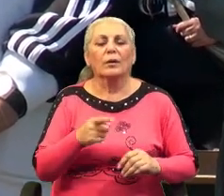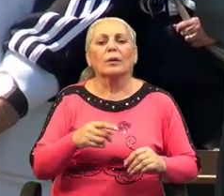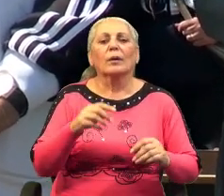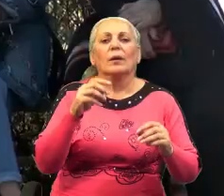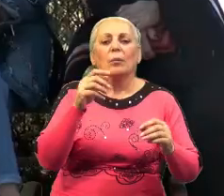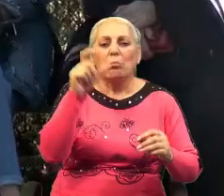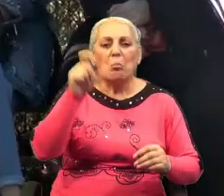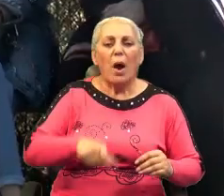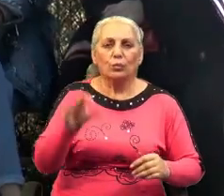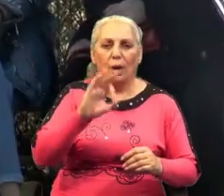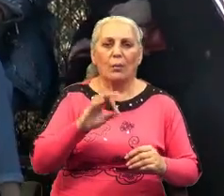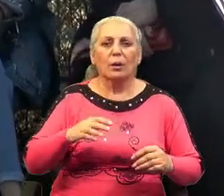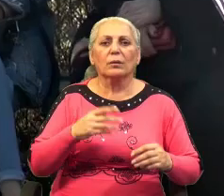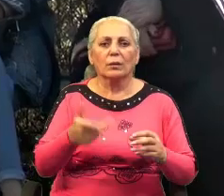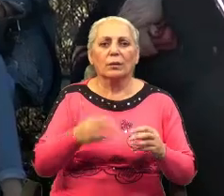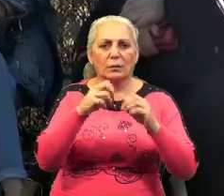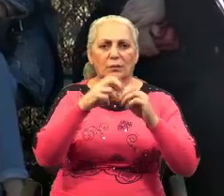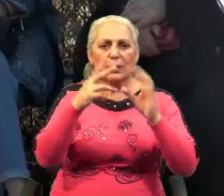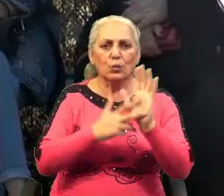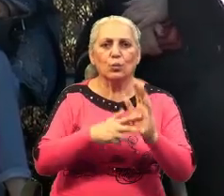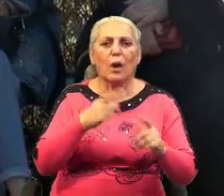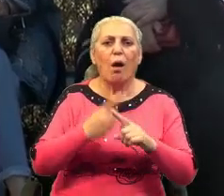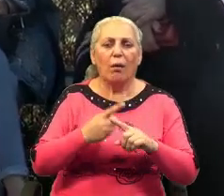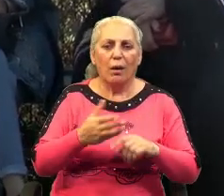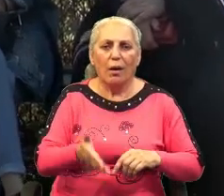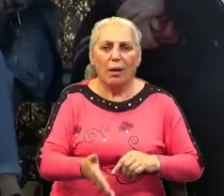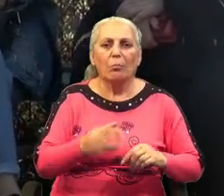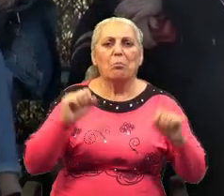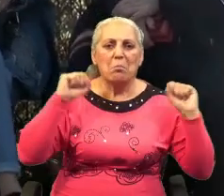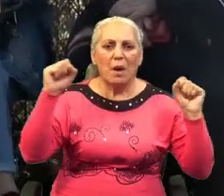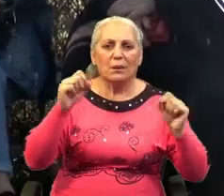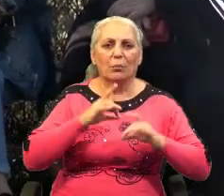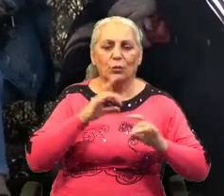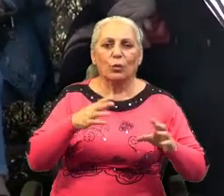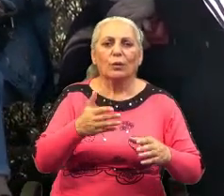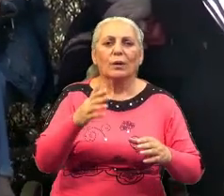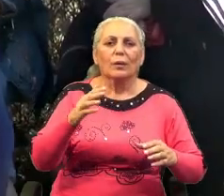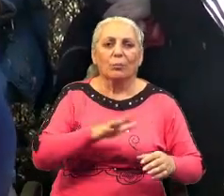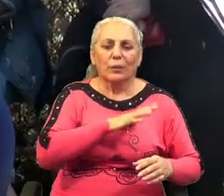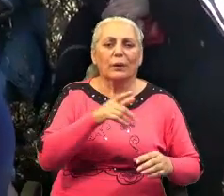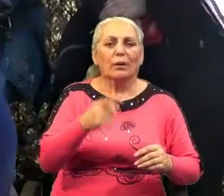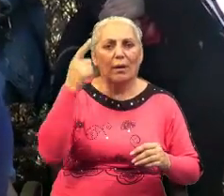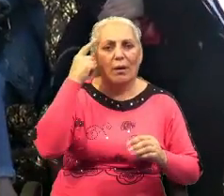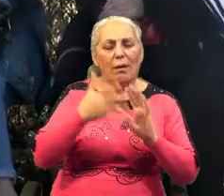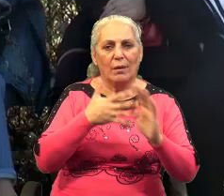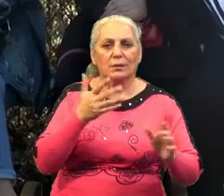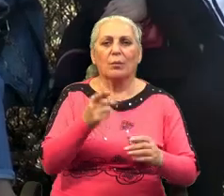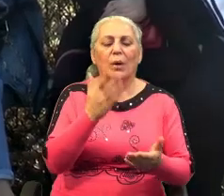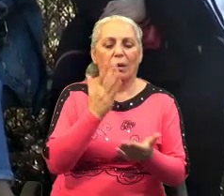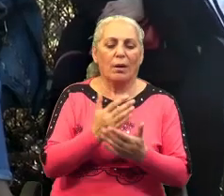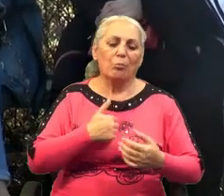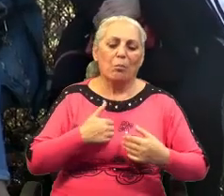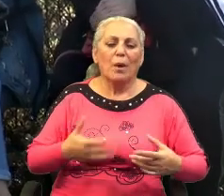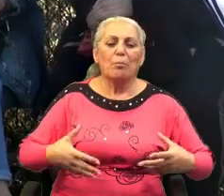կրող մարդուն։ Թվով արդեն 18-րդ անգամ է այս մարզական փառատոնը, սա արդեն նշանակում է, որ այն մեզանում ավանդական